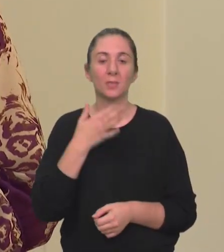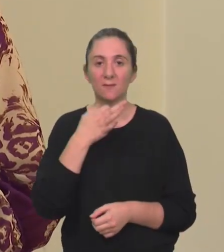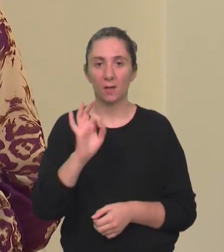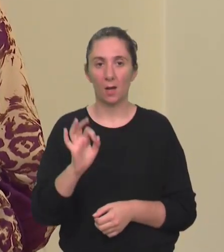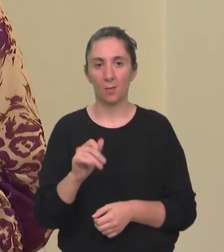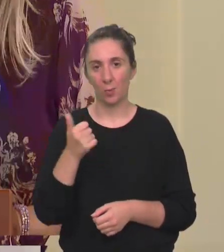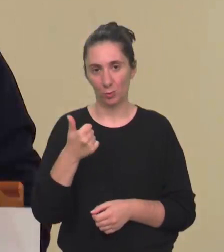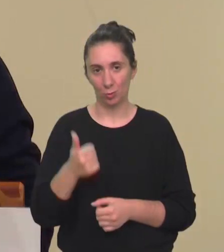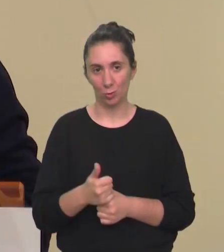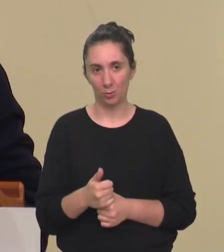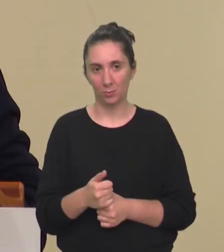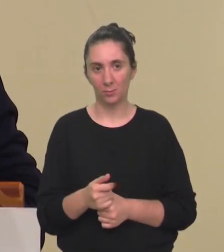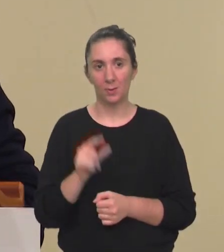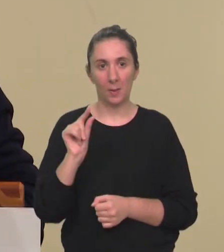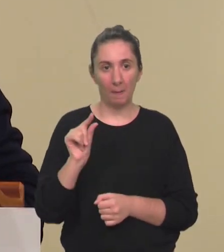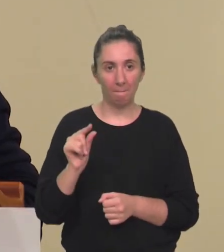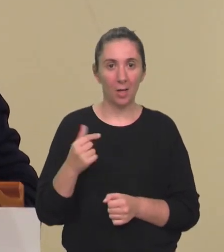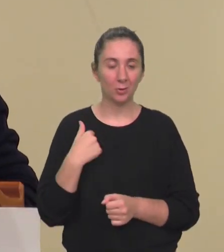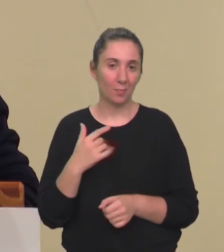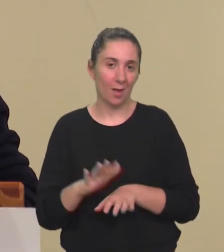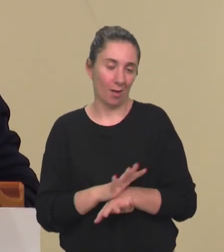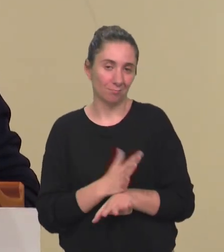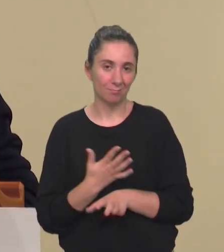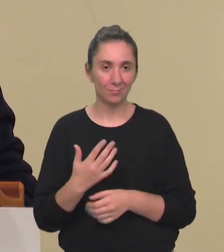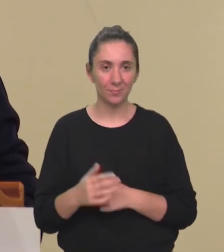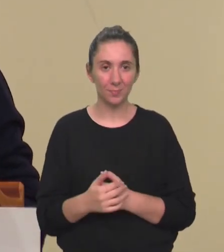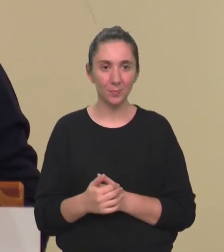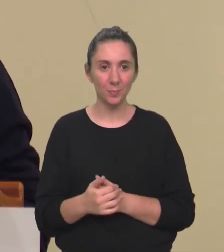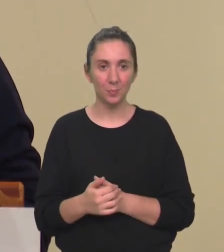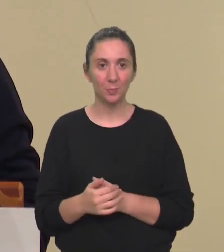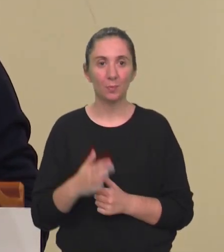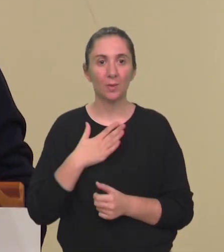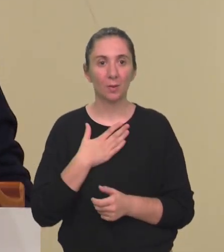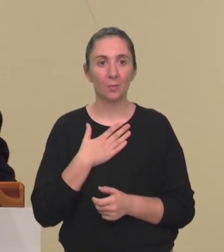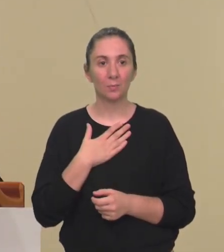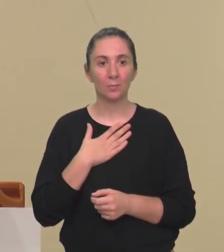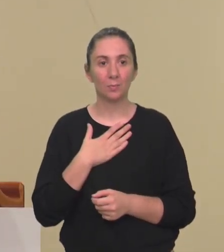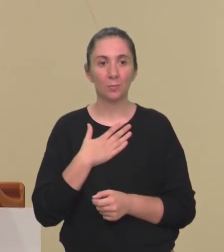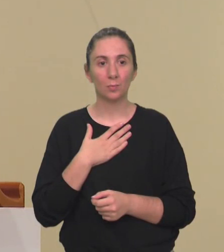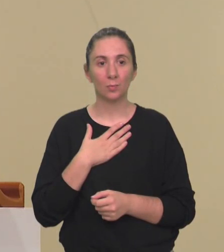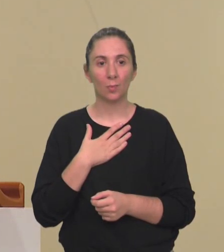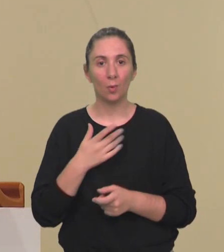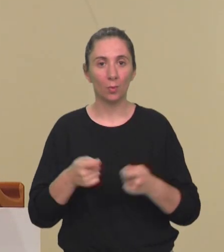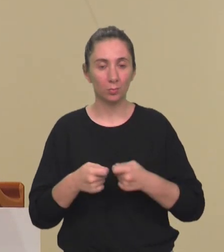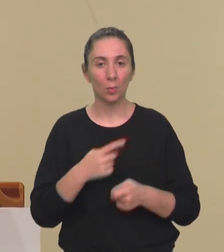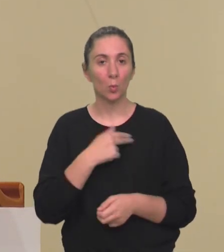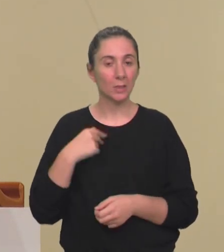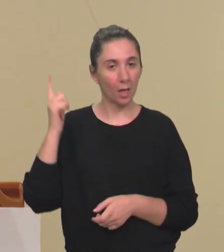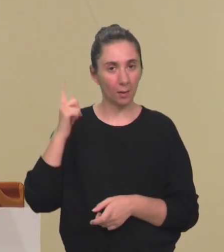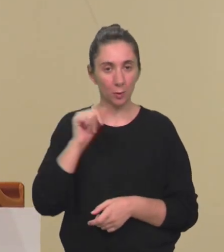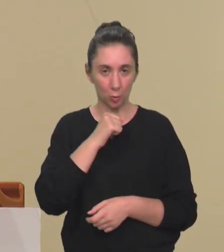sve najbolje još jednom. Malo sam ja emotivna, jer moja udruga u